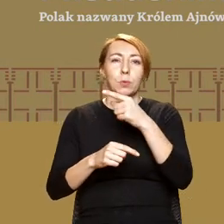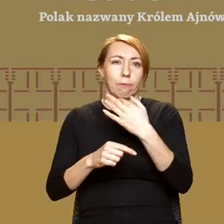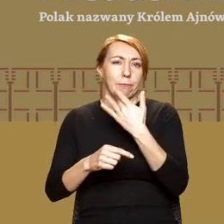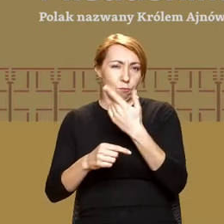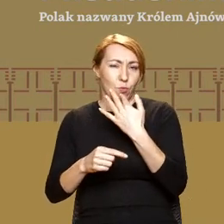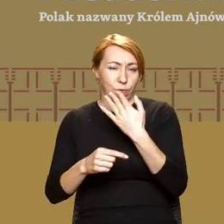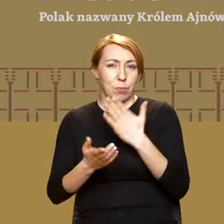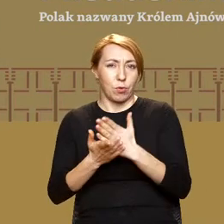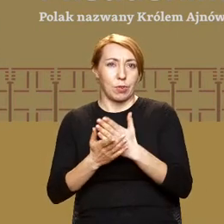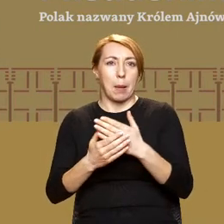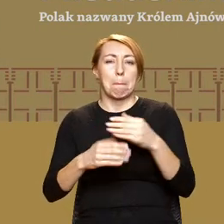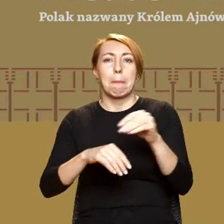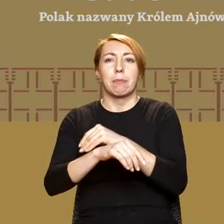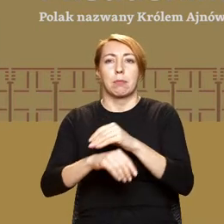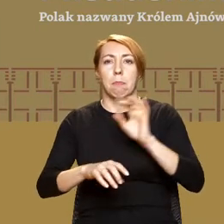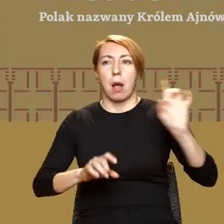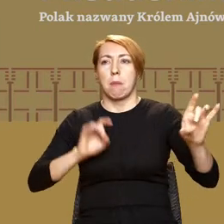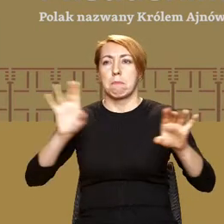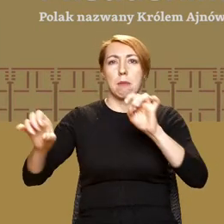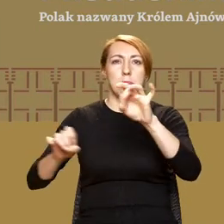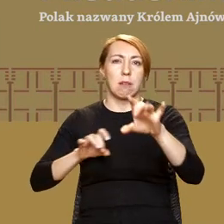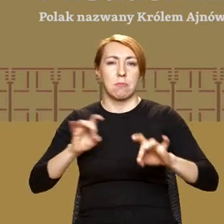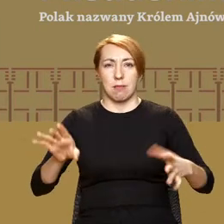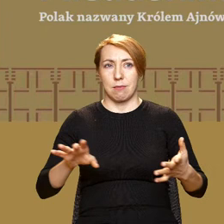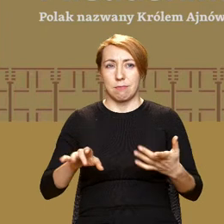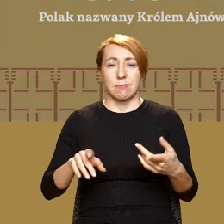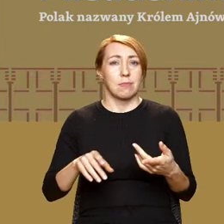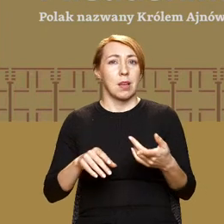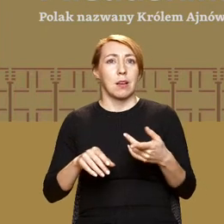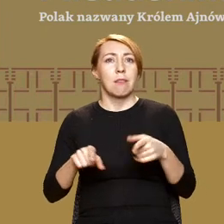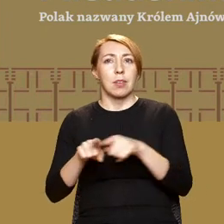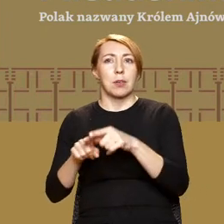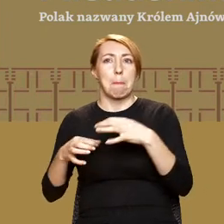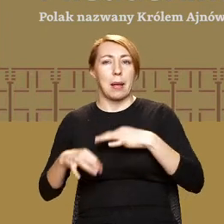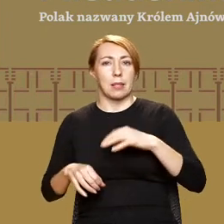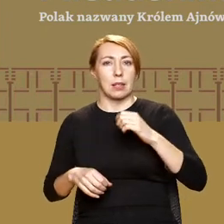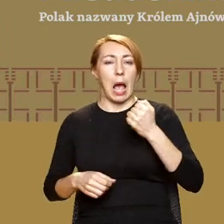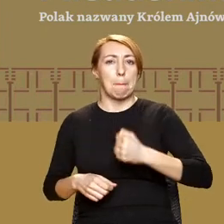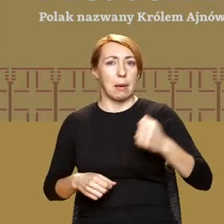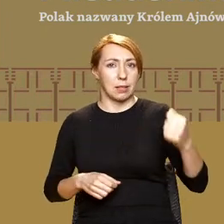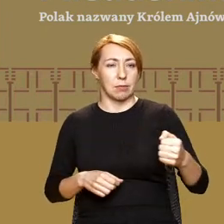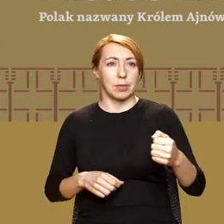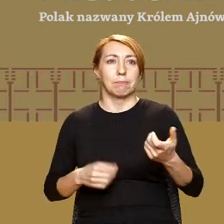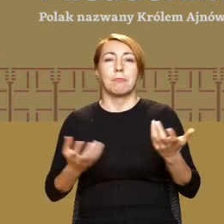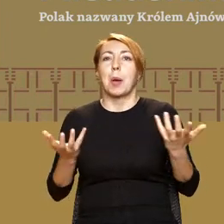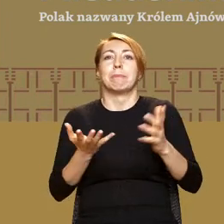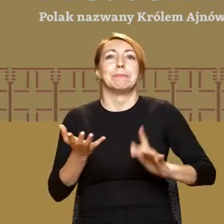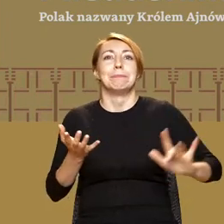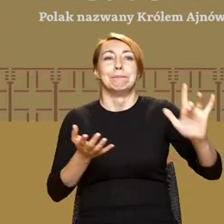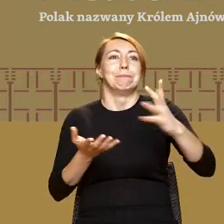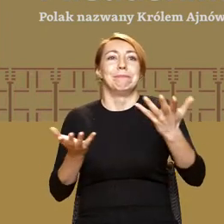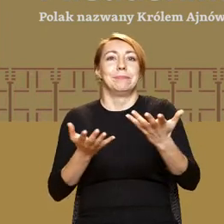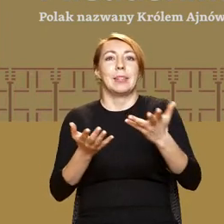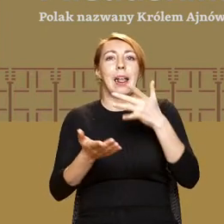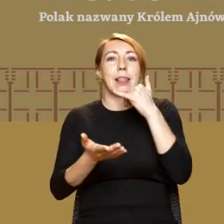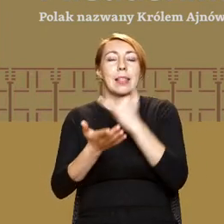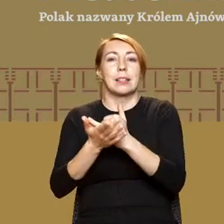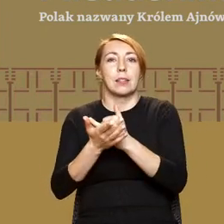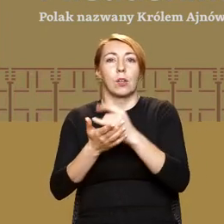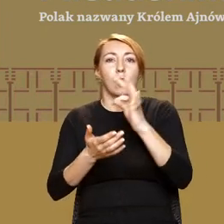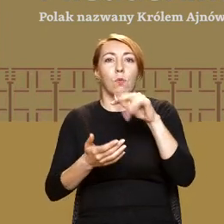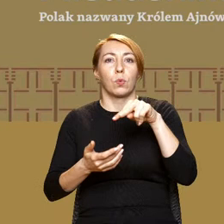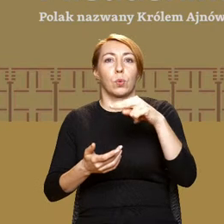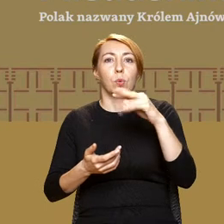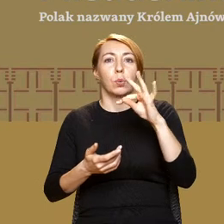i być może jeszcze, tu nawiązuję do wypowiedzi pani ambasador, gdzieś są listy, prawda, od